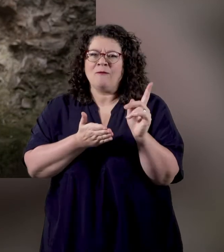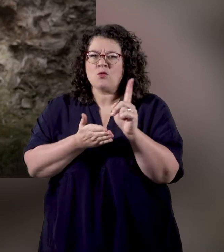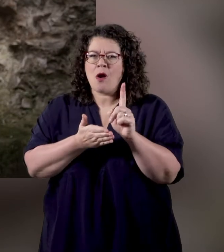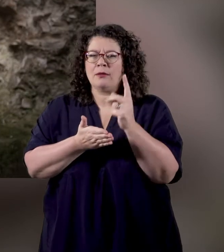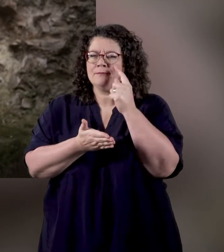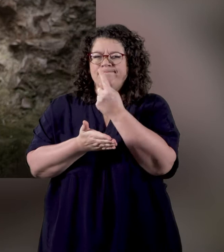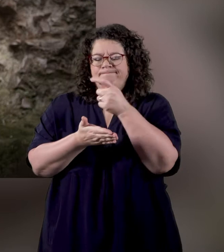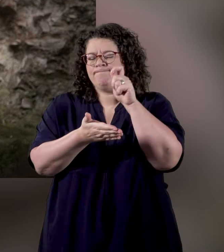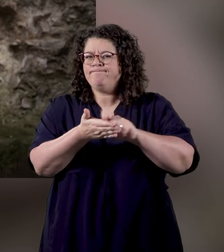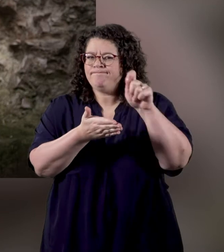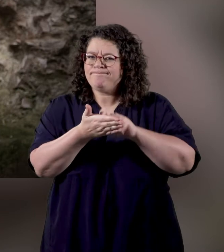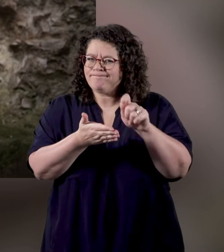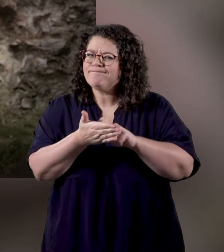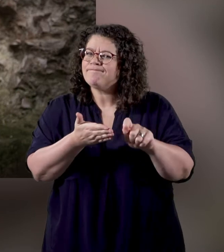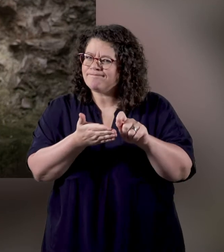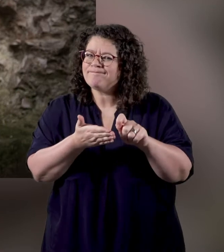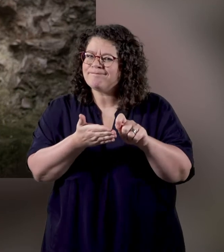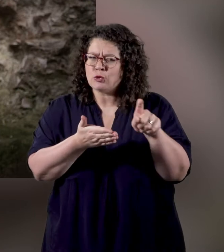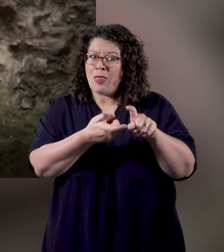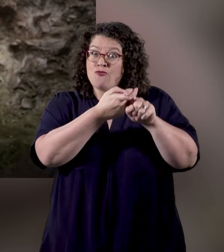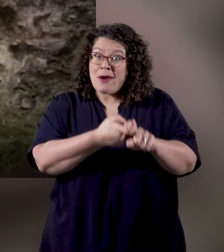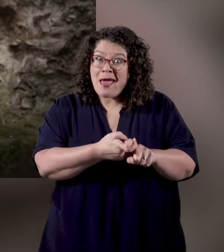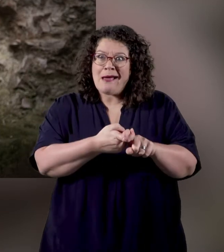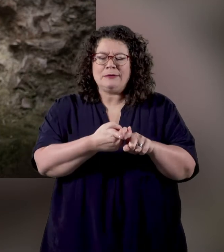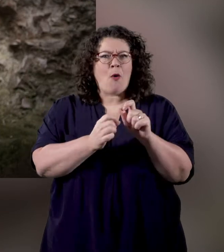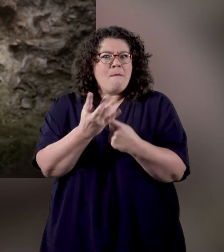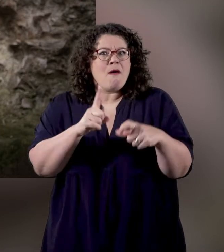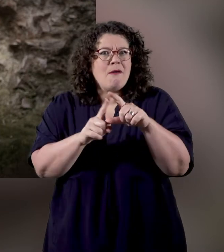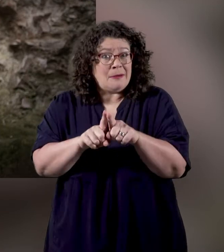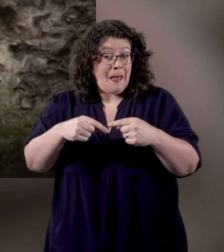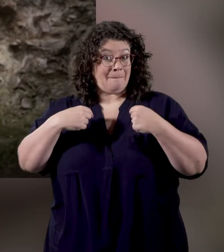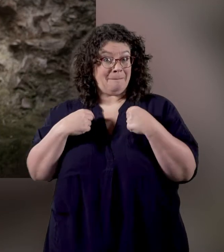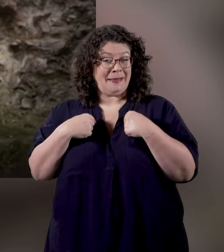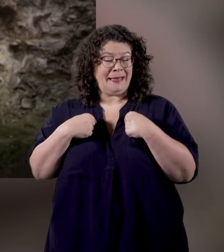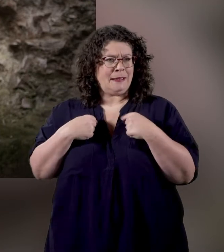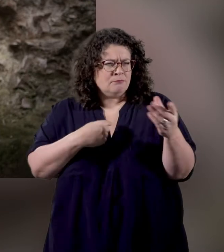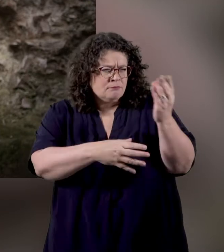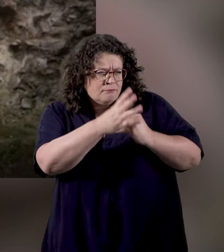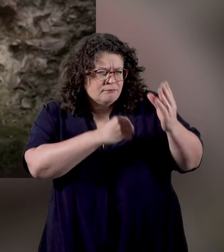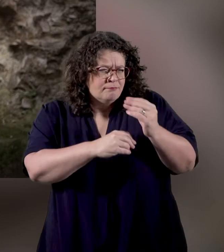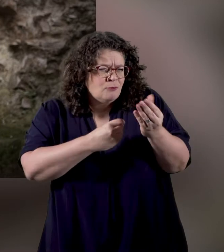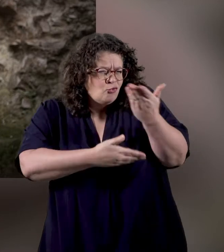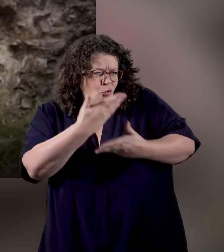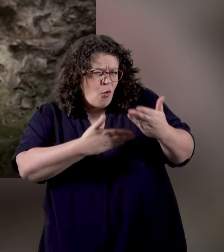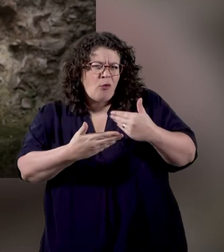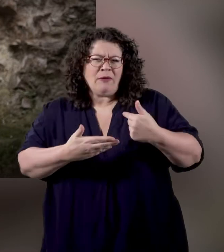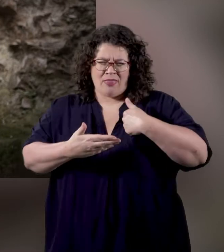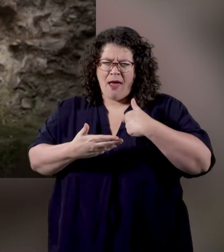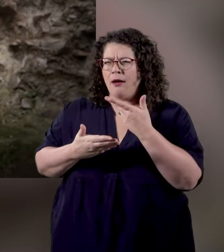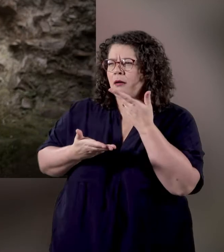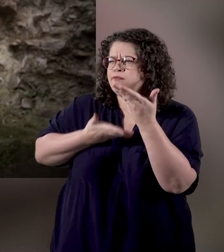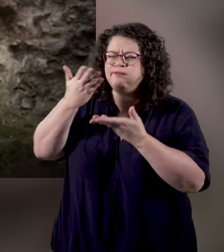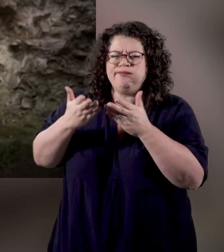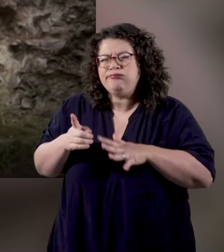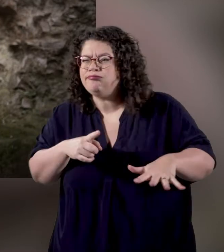roedd ysgrifennu pethau I lawr. Felly, o'n nhw dibynnu ar beirdd fel fi I dysgu a llyfaru